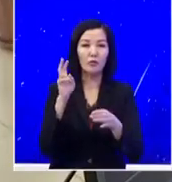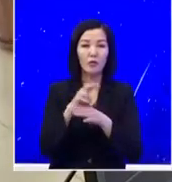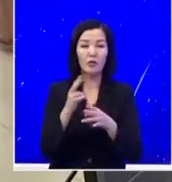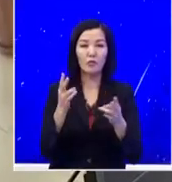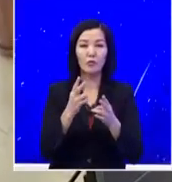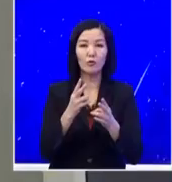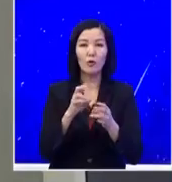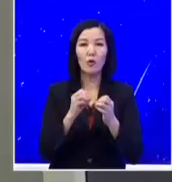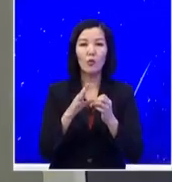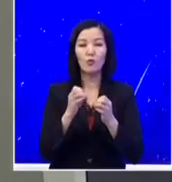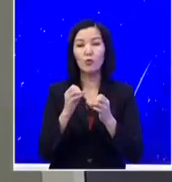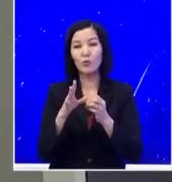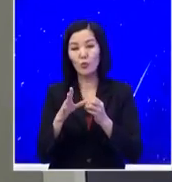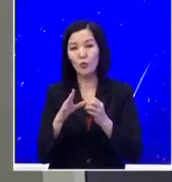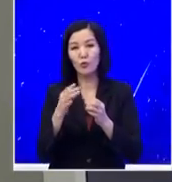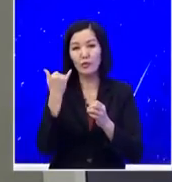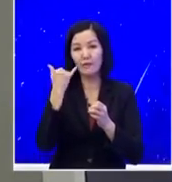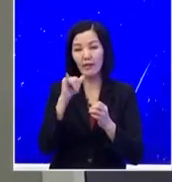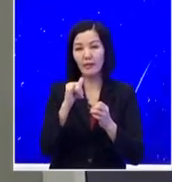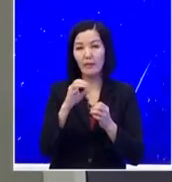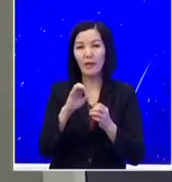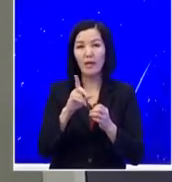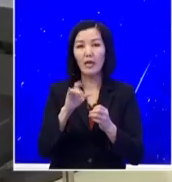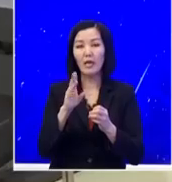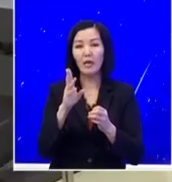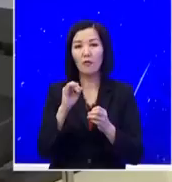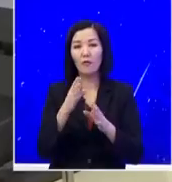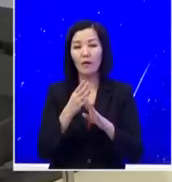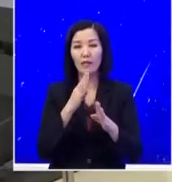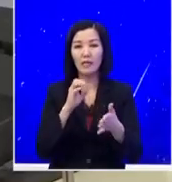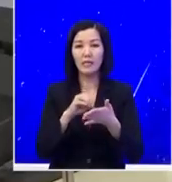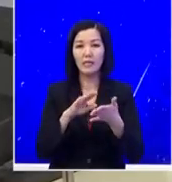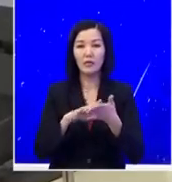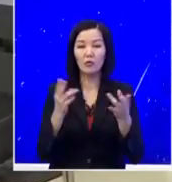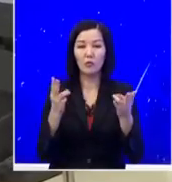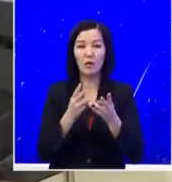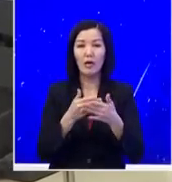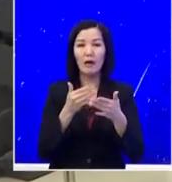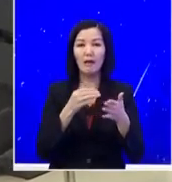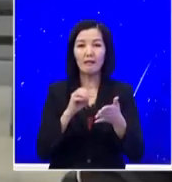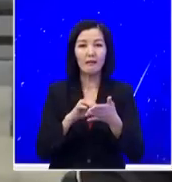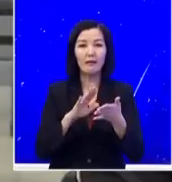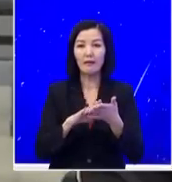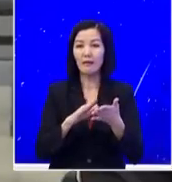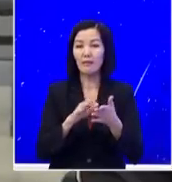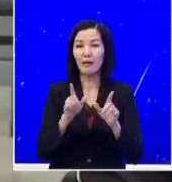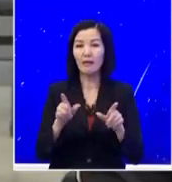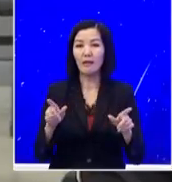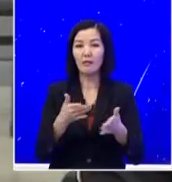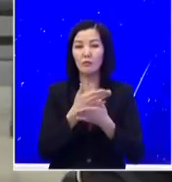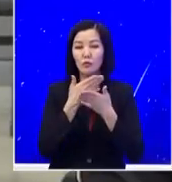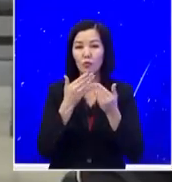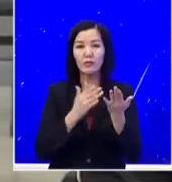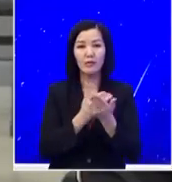үшін 14-14 нөмірі бойынша немесе ЕГОФ порталы арқылы кезекке тұруы шарт. Алдын ала тіркелмеген адамдарға қызмет